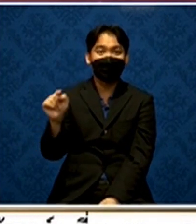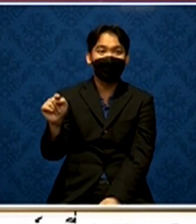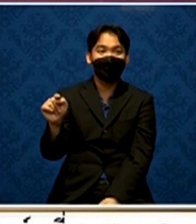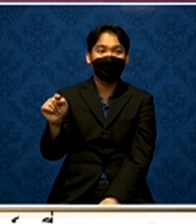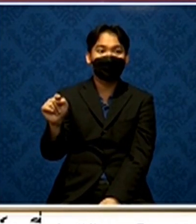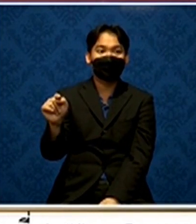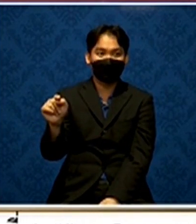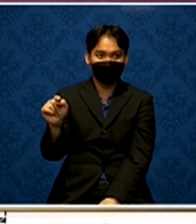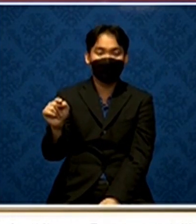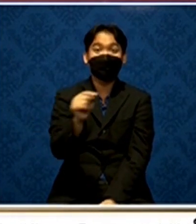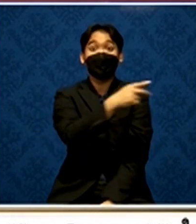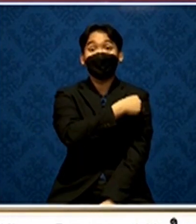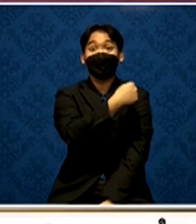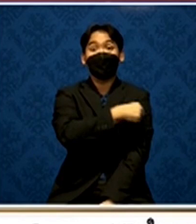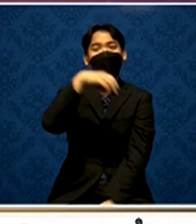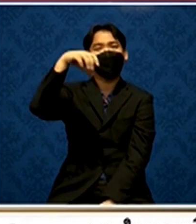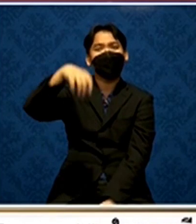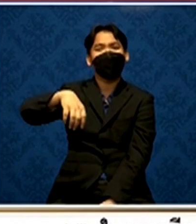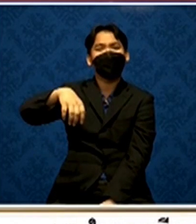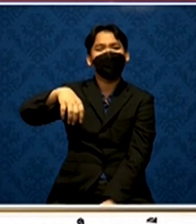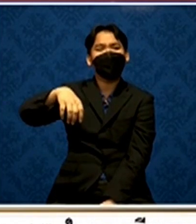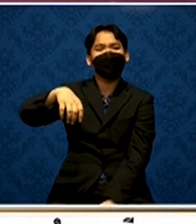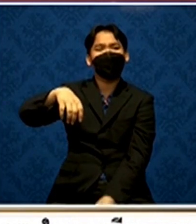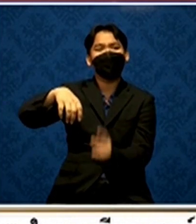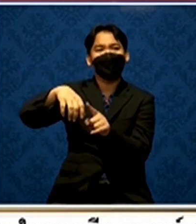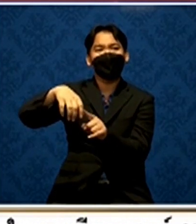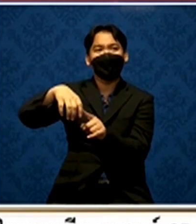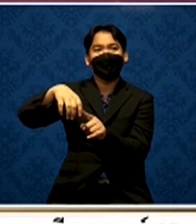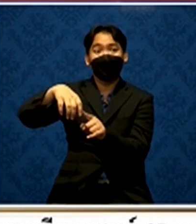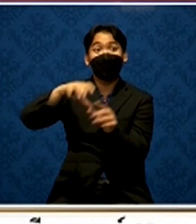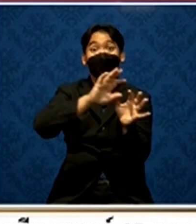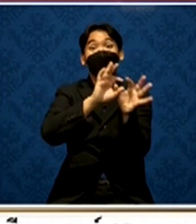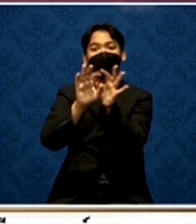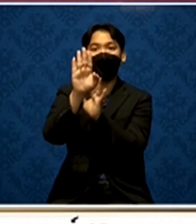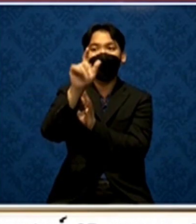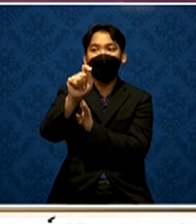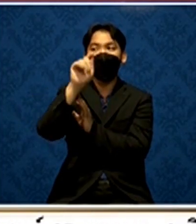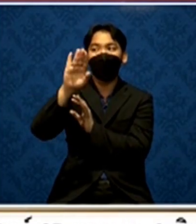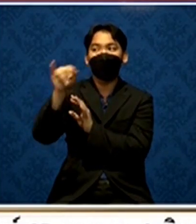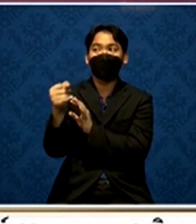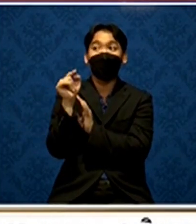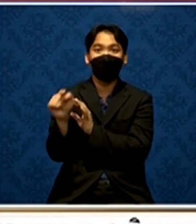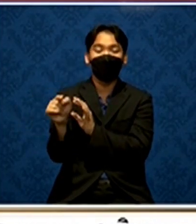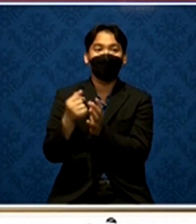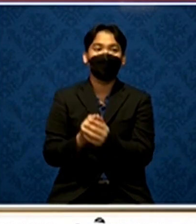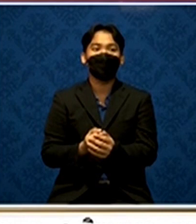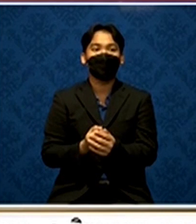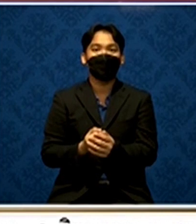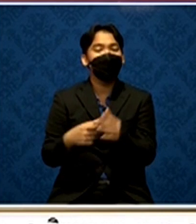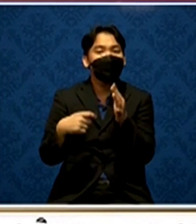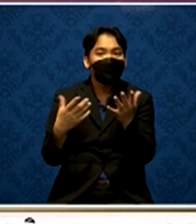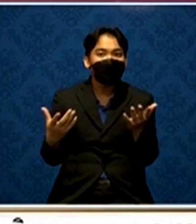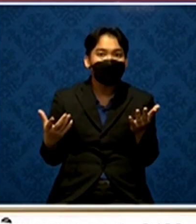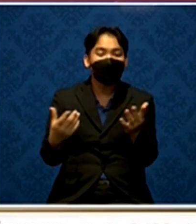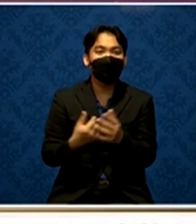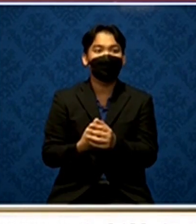ของสถานีอนามัยรพสต.ไปยังอบจ.ปรากฏว่าอะไรครับมีรพสต.